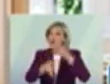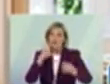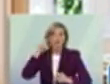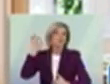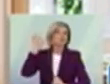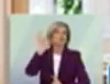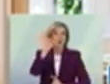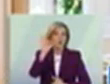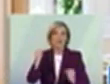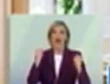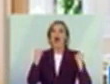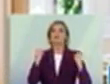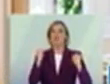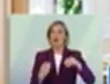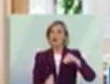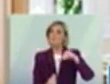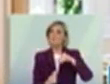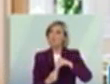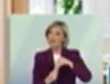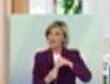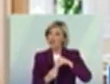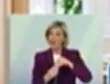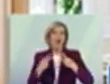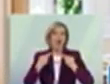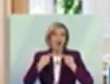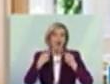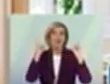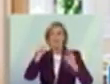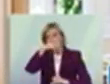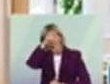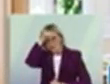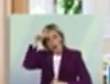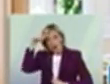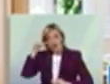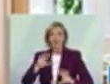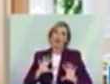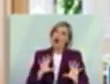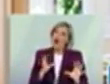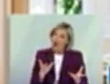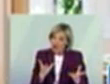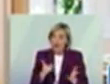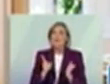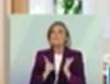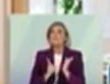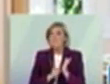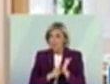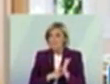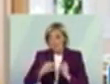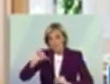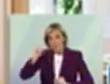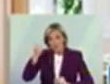παρά την όποια προπαγάνδα, ας πούμε, επιχειρήσουν να χρησιμοποιήσουν για να πείσουν τους Έλληνες. Δείχνει ότι δεν περνάει στους Έλληνες